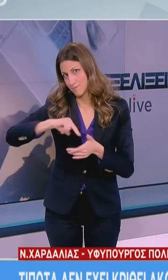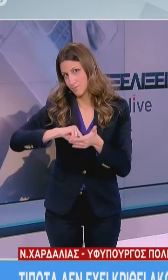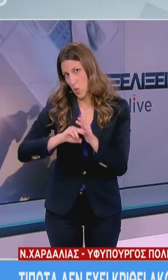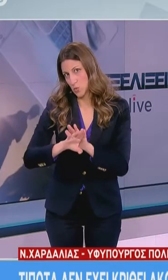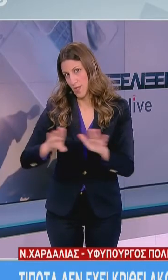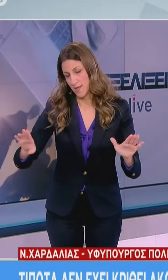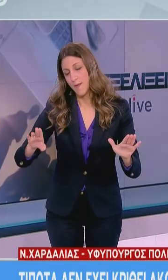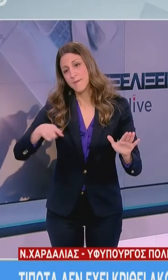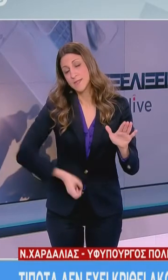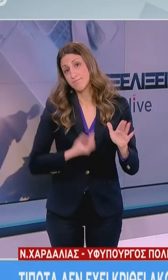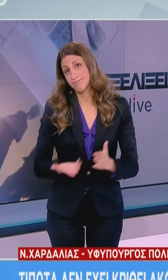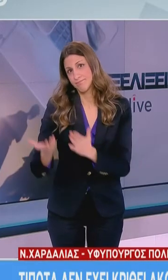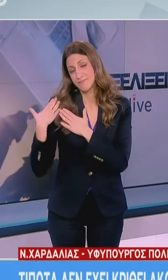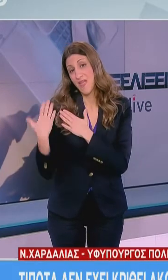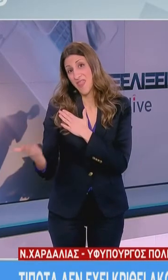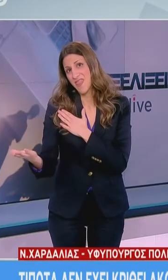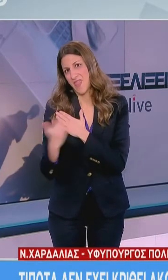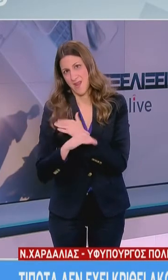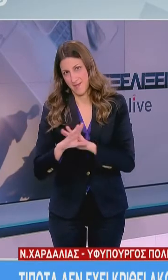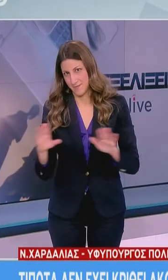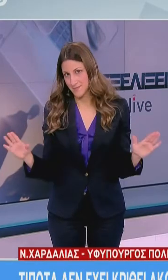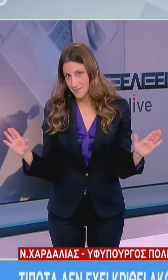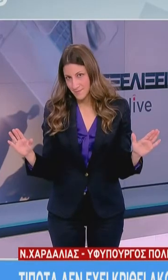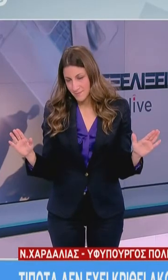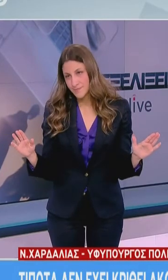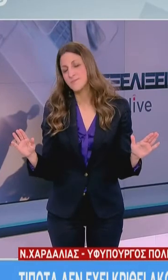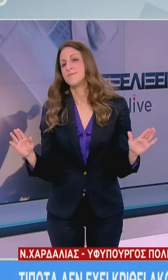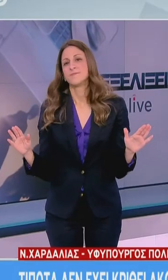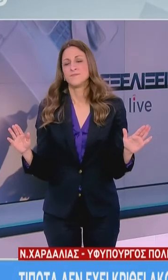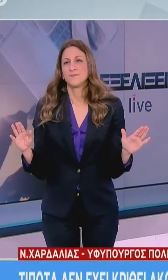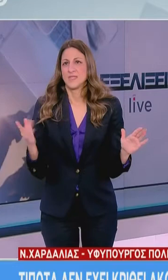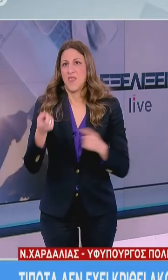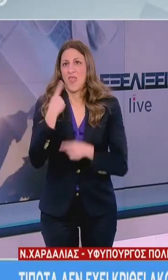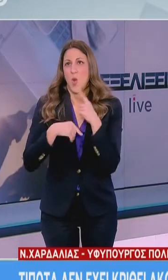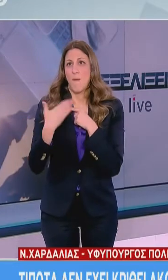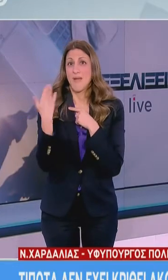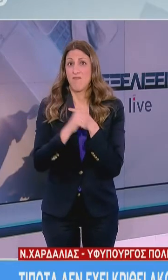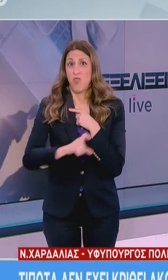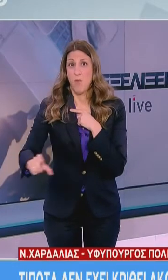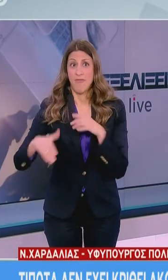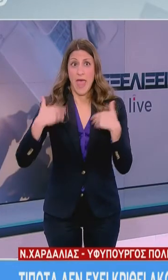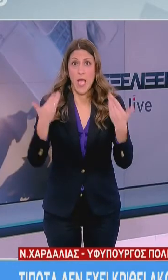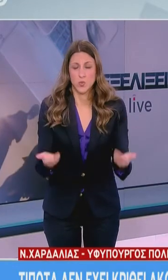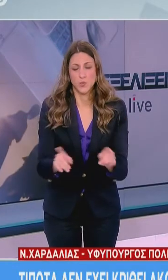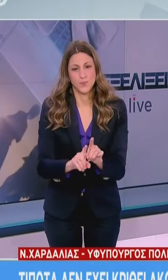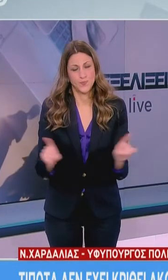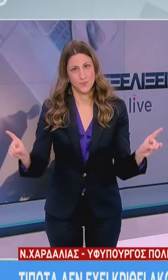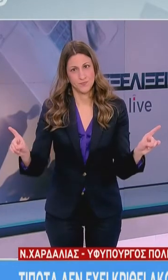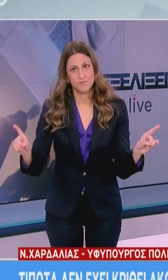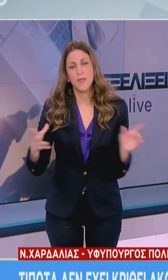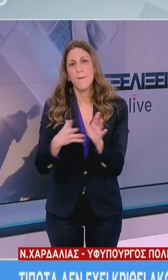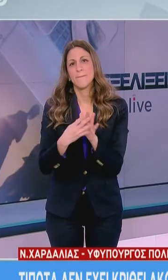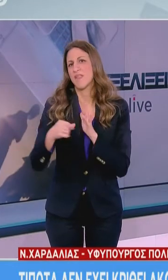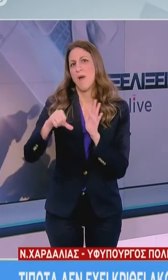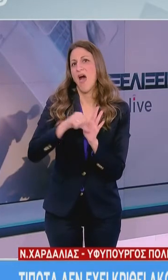στάση παντελώς ανεύθυνη και αντικοινωνική και θέλω να εξηγήσω το γιατί. Αυτή τη στιγμή στην Αττική, να πάρουμε